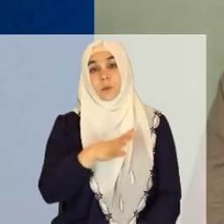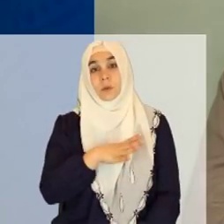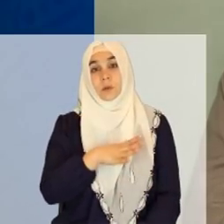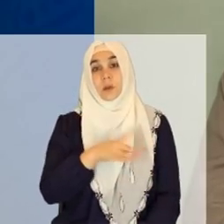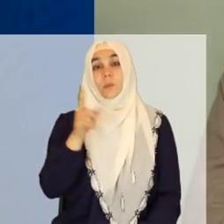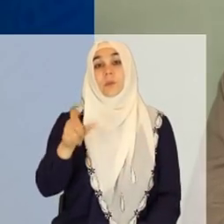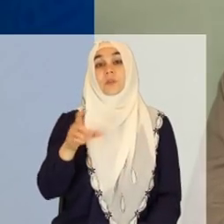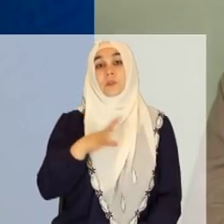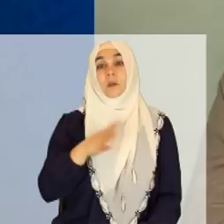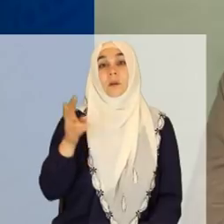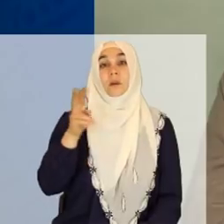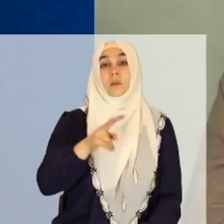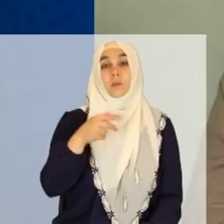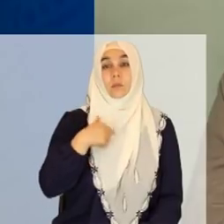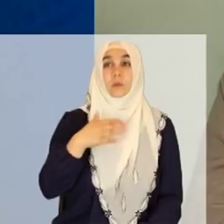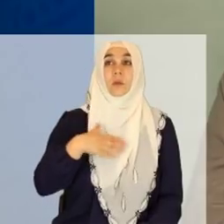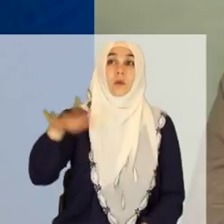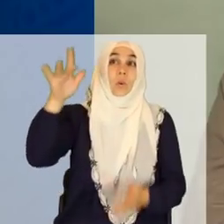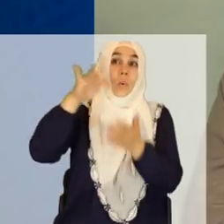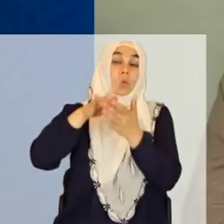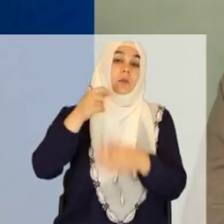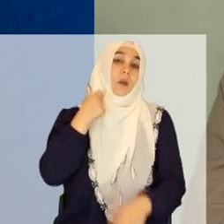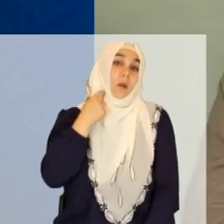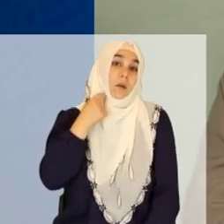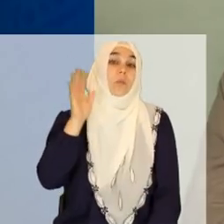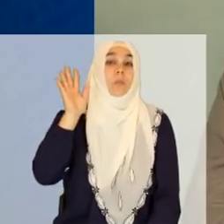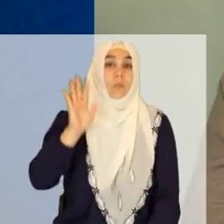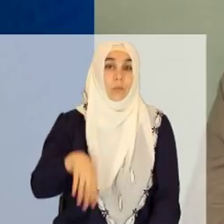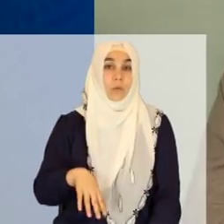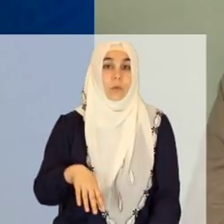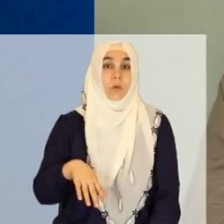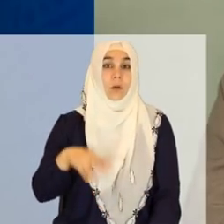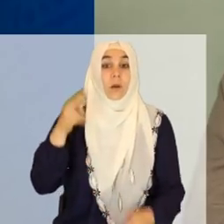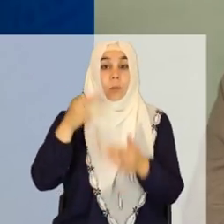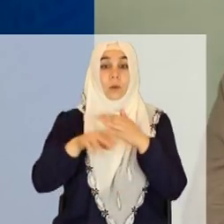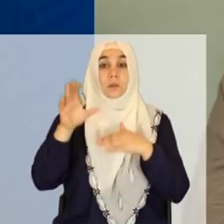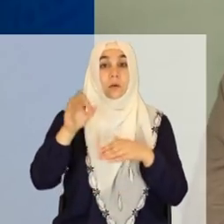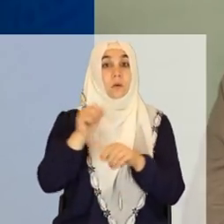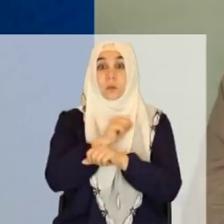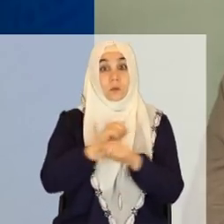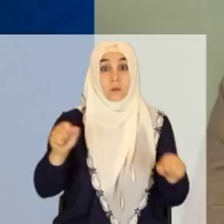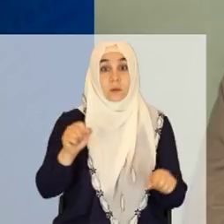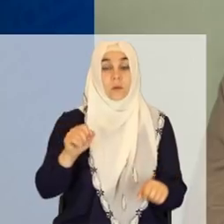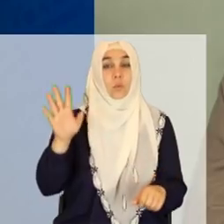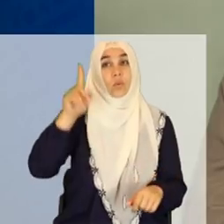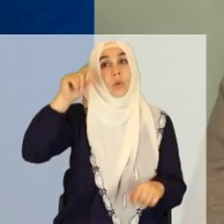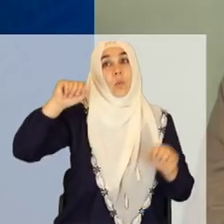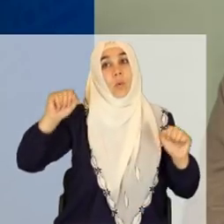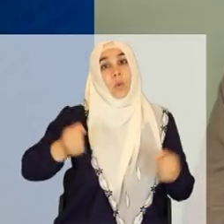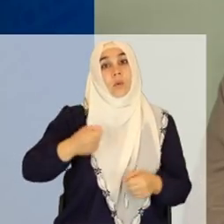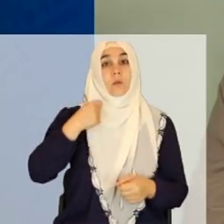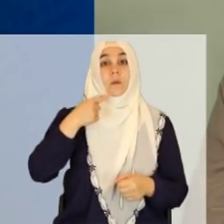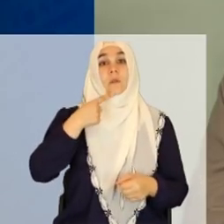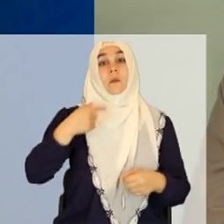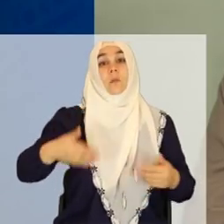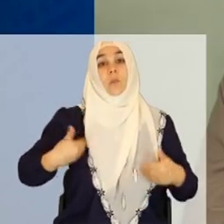Bir adam gelip, cünaka arak içemiz biz tarafta dese yo bu haram deseler, yo bizde cüda soğukta azgına şifa